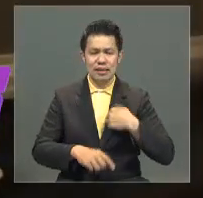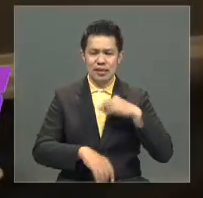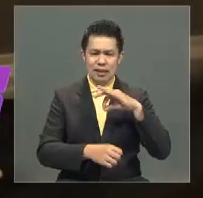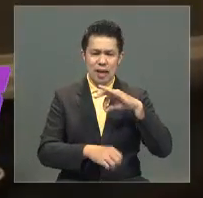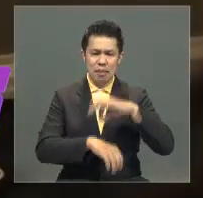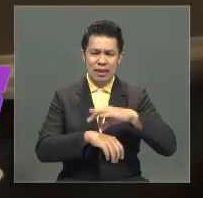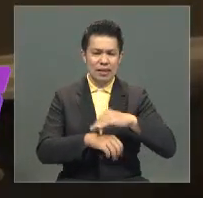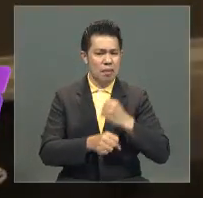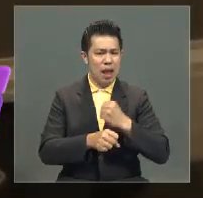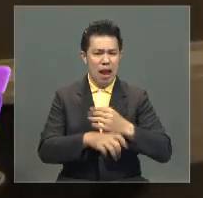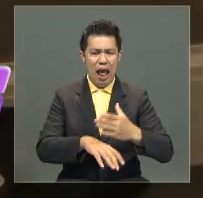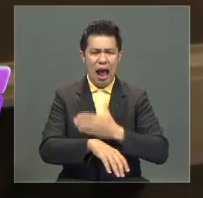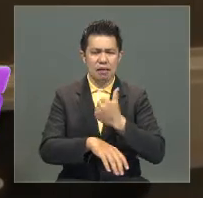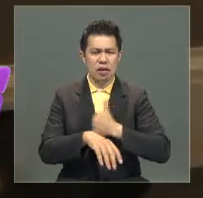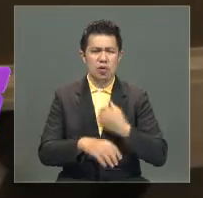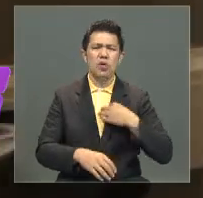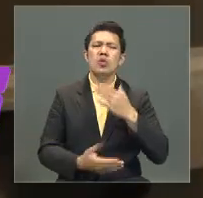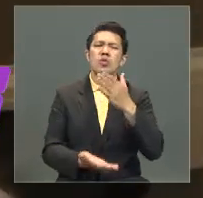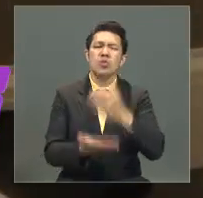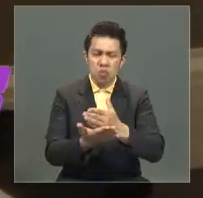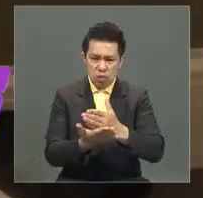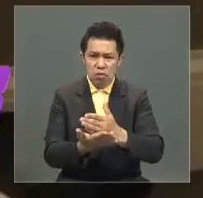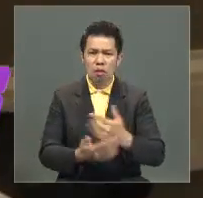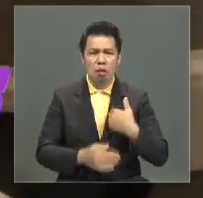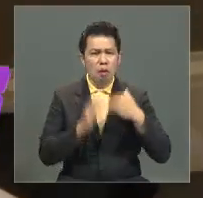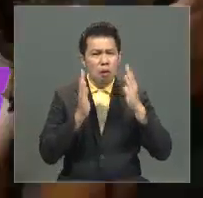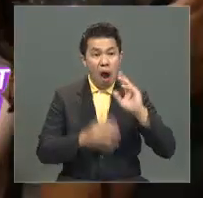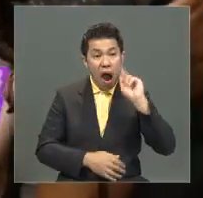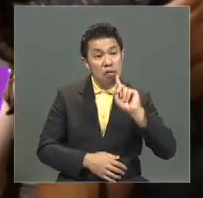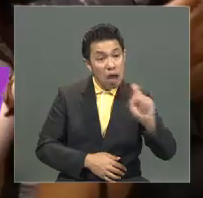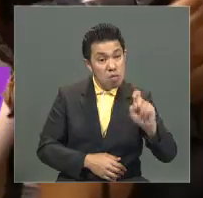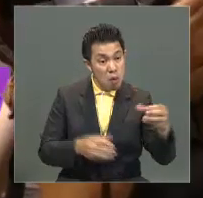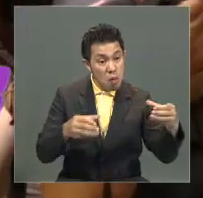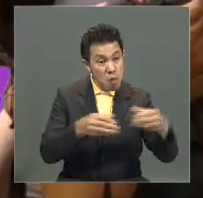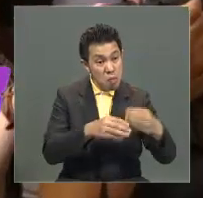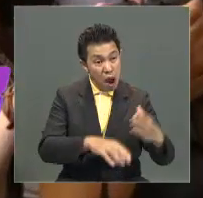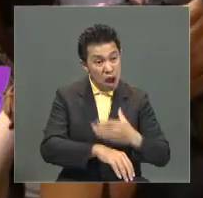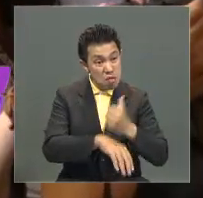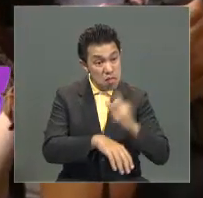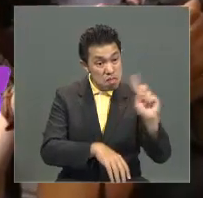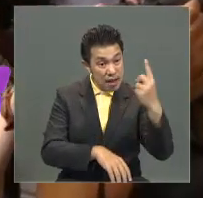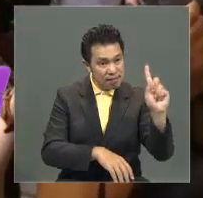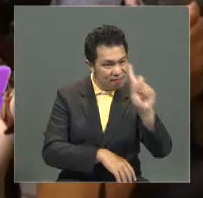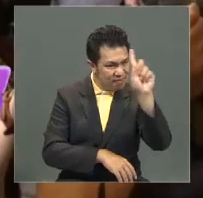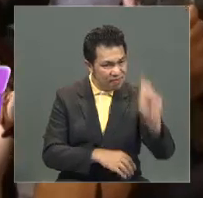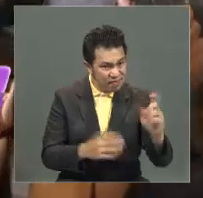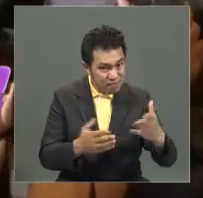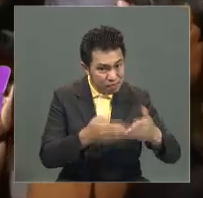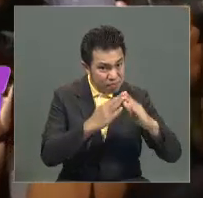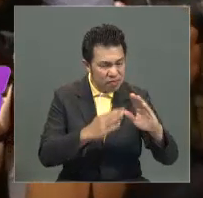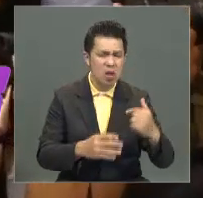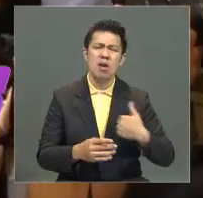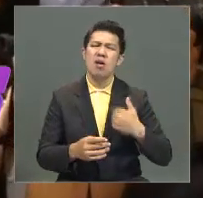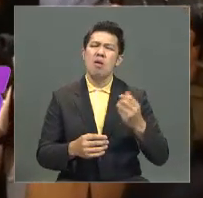างการเมืองเอาไว้ก่อนเพราะว่าผู้สื่อข่าวไปถามเลยนะหลังจากนี้เนี่ยจะไปตั้งพักการเมืองใหม่หรือเปล่าเขาก็บอกอย่างชัดเจนเลยว่าต